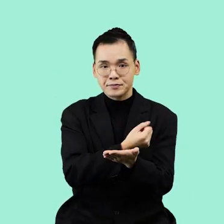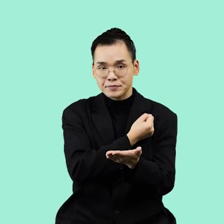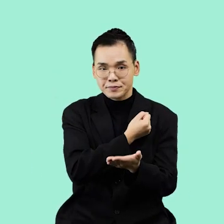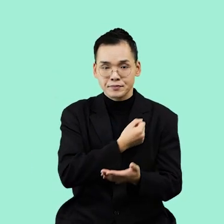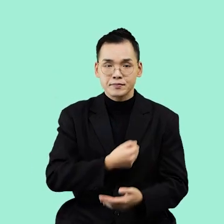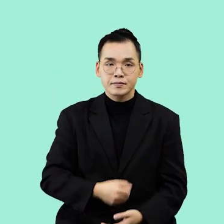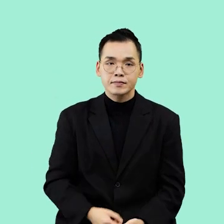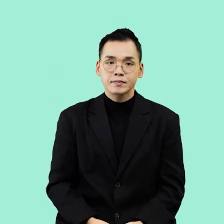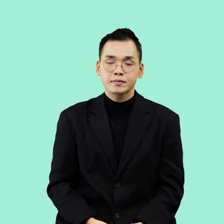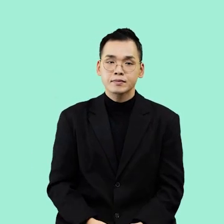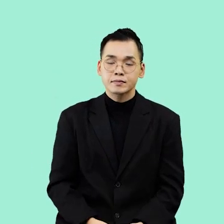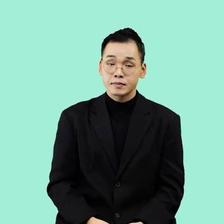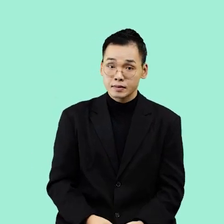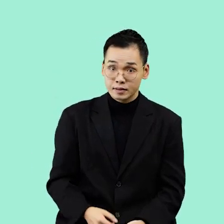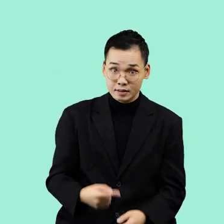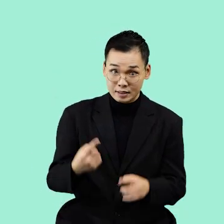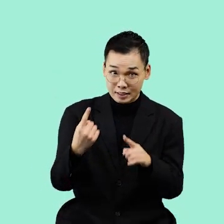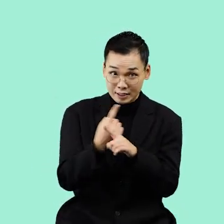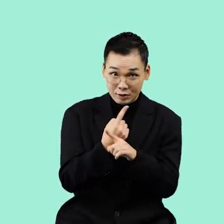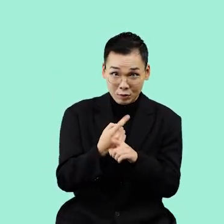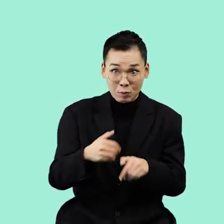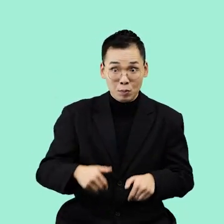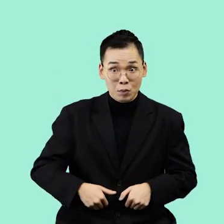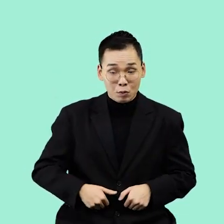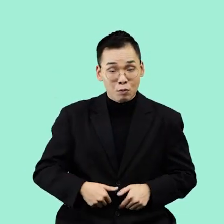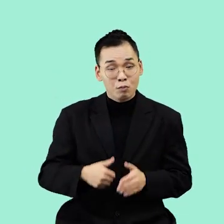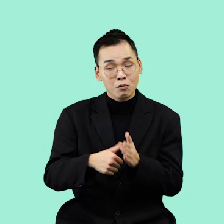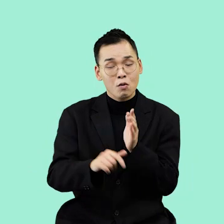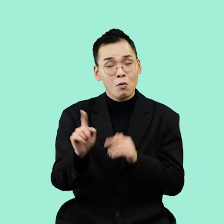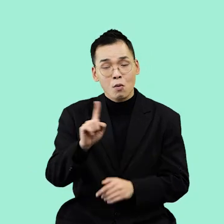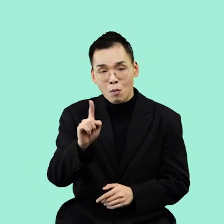치료를 위한 용품을 제자리에 배치합니다.